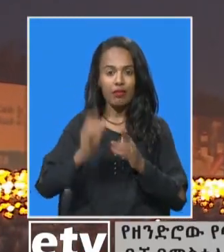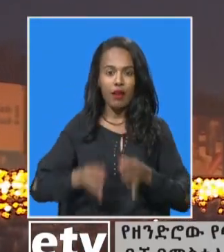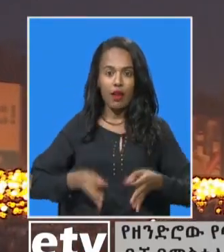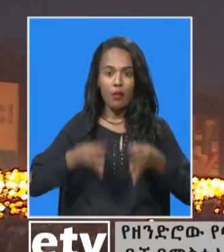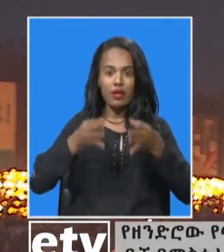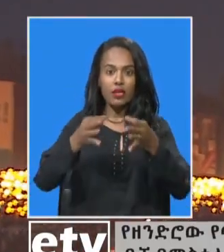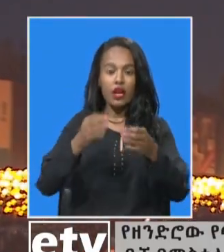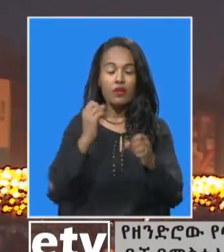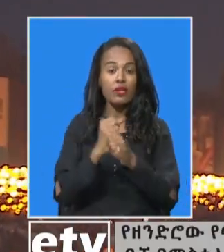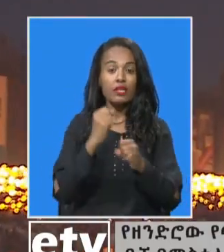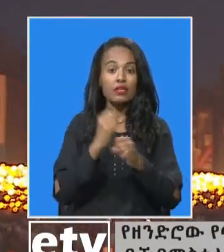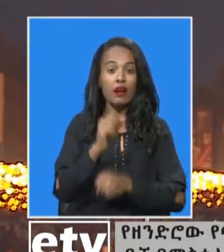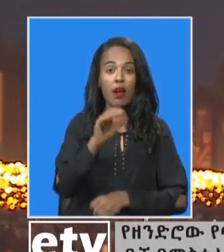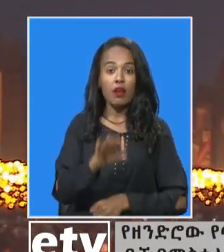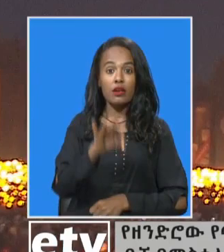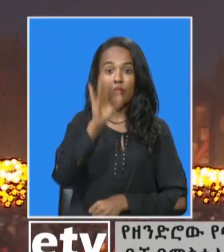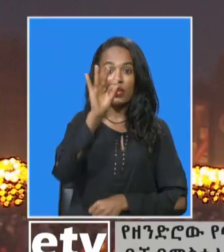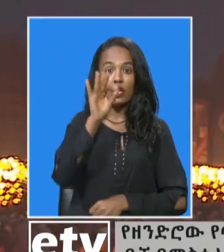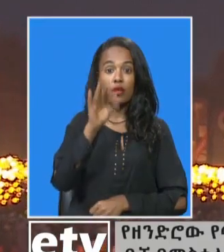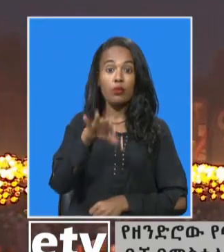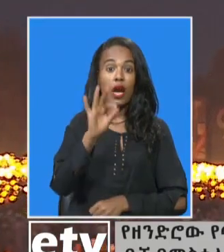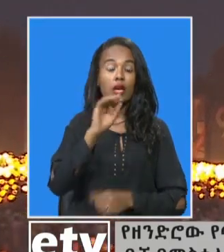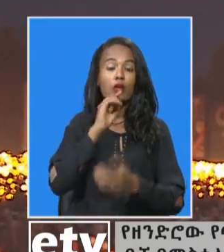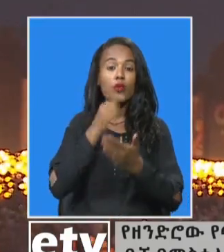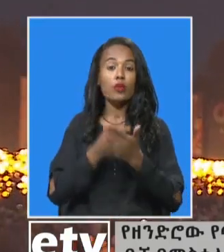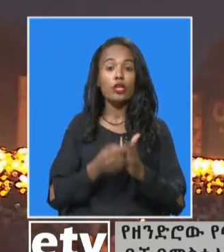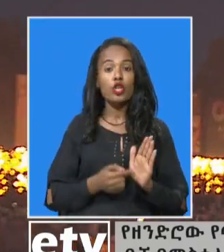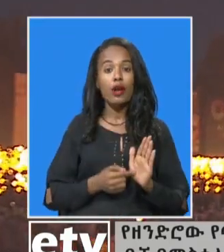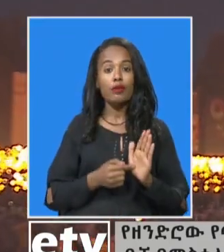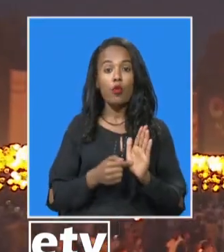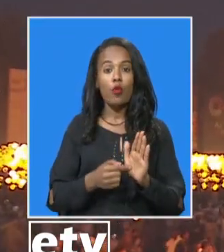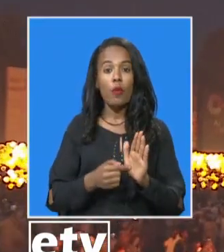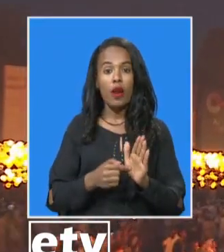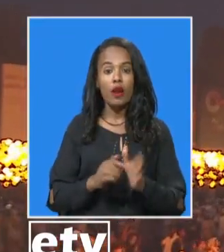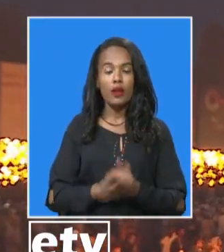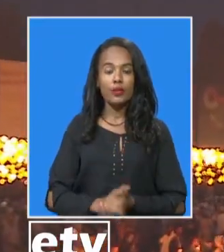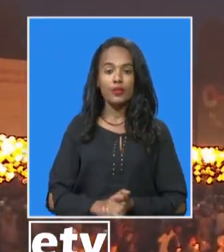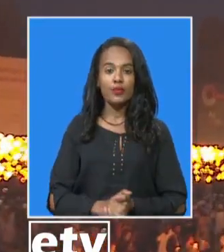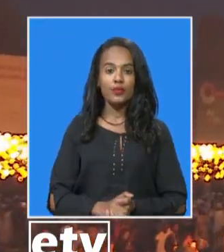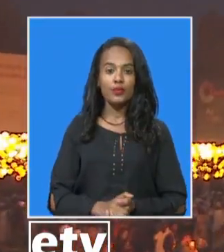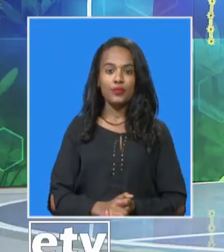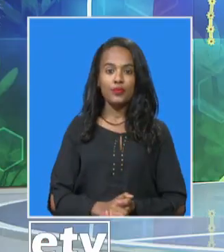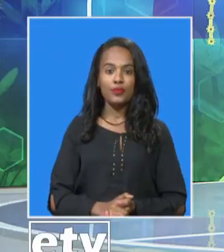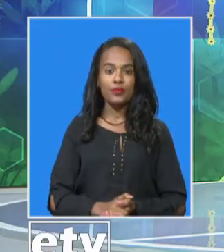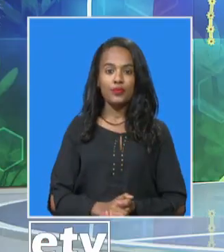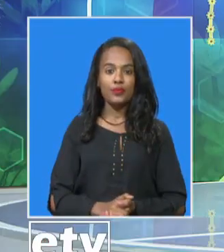ለማስተላለፍ እየተሰራ እንደሚገኝም ያገኘነው መረጃ ይጠቁማል።